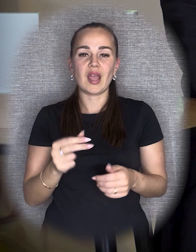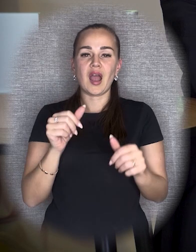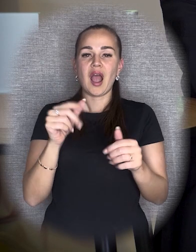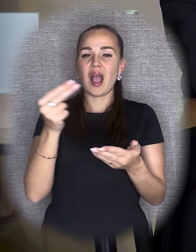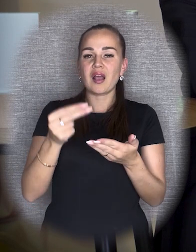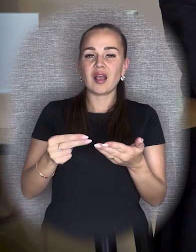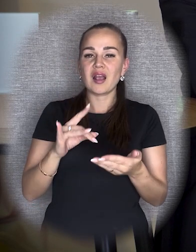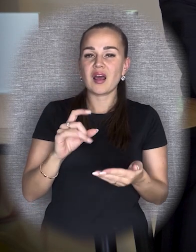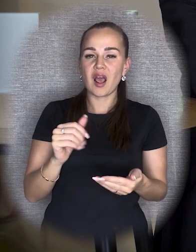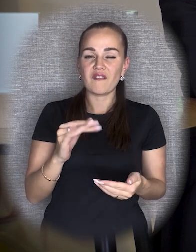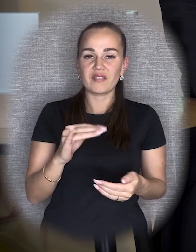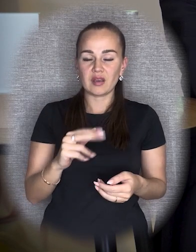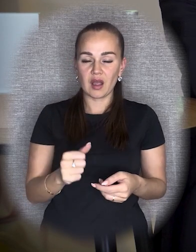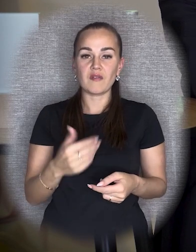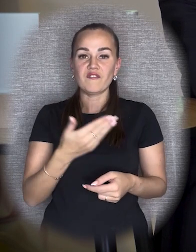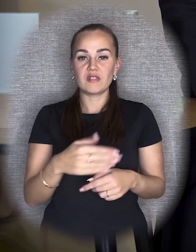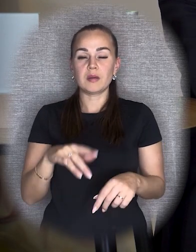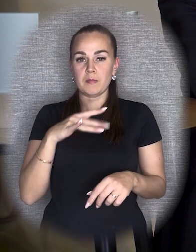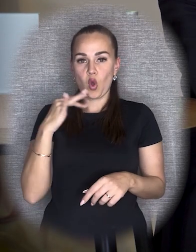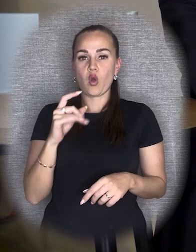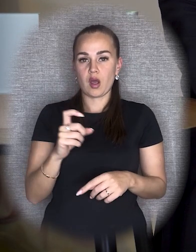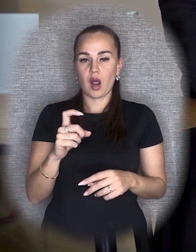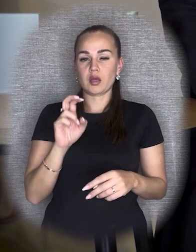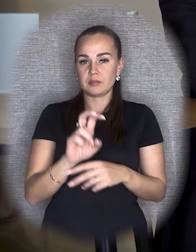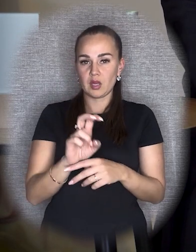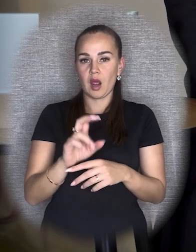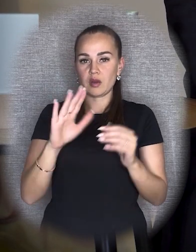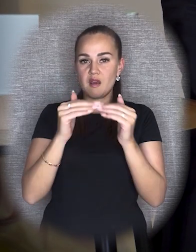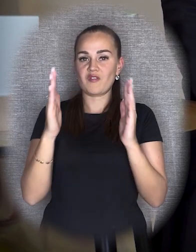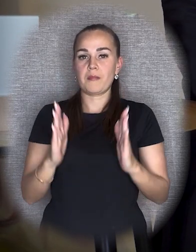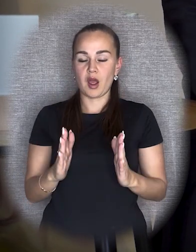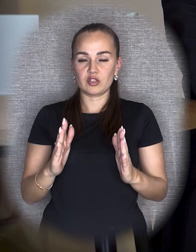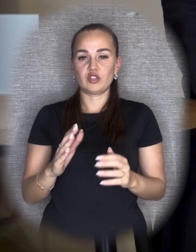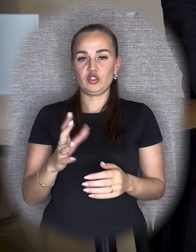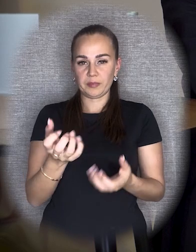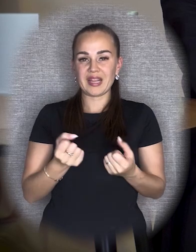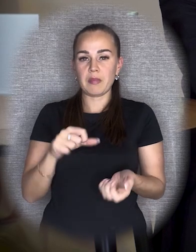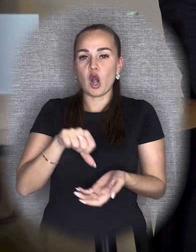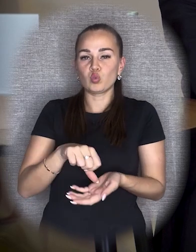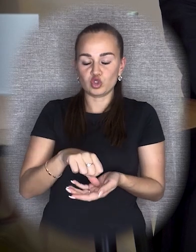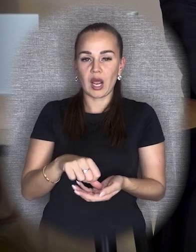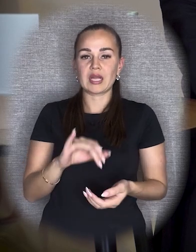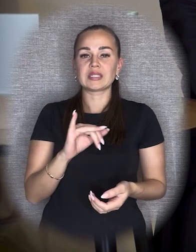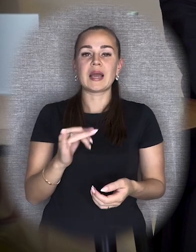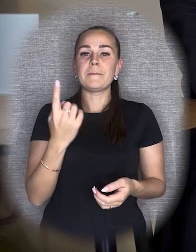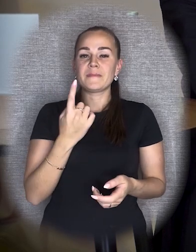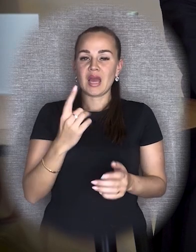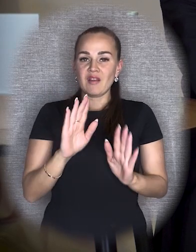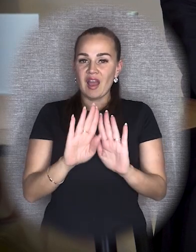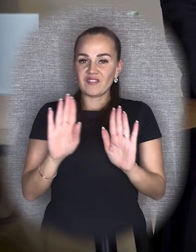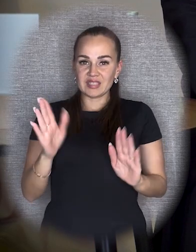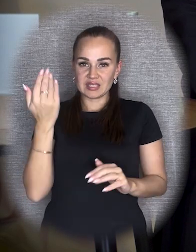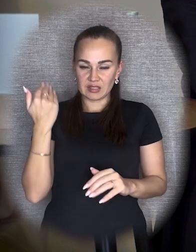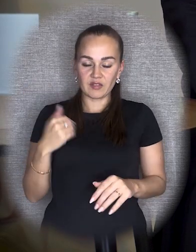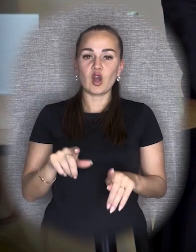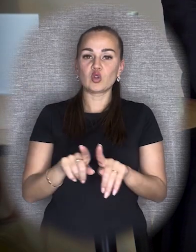раз принимаете участие в деятельности манежа. И на первой выставке «Русская скульптура» от Шубина до